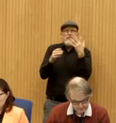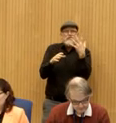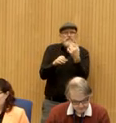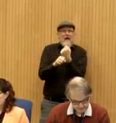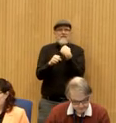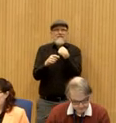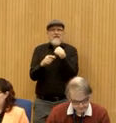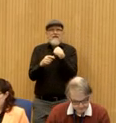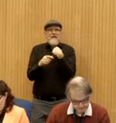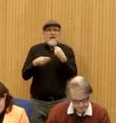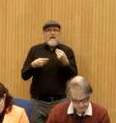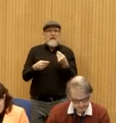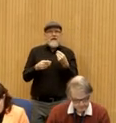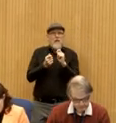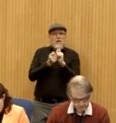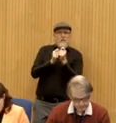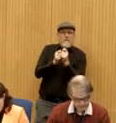erfahrungsorientiertes Lernen.